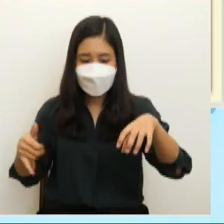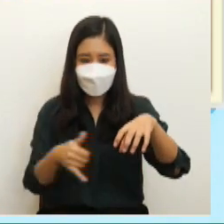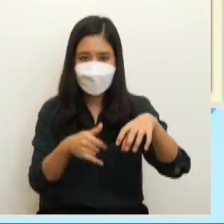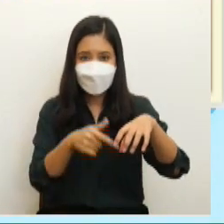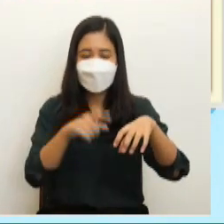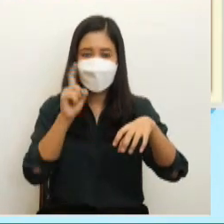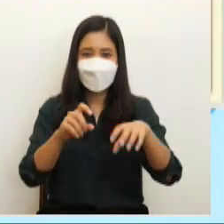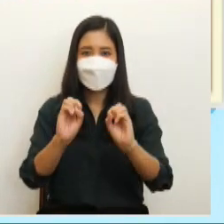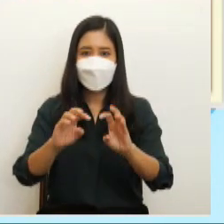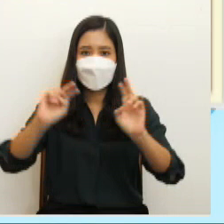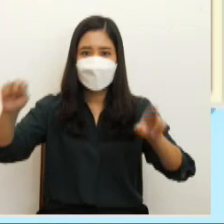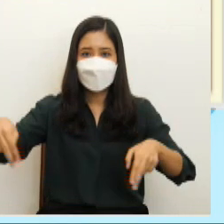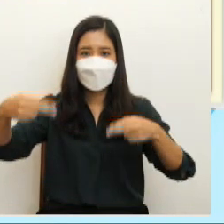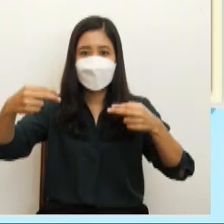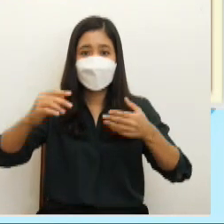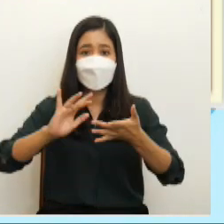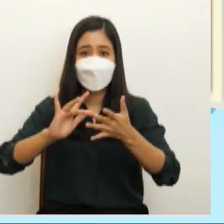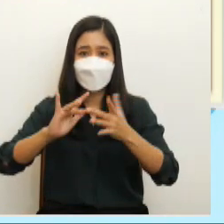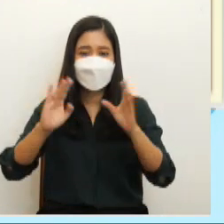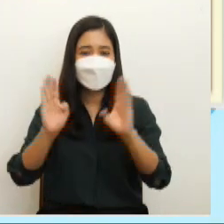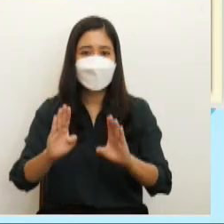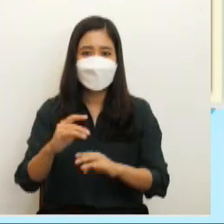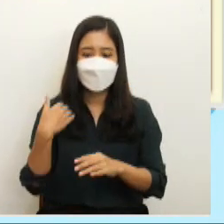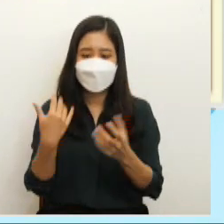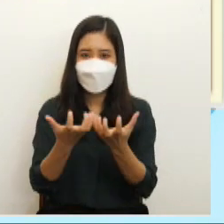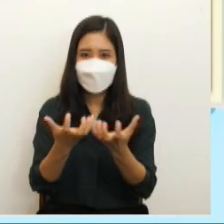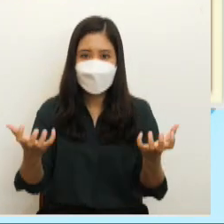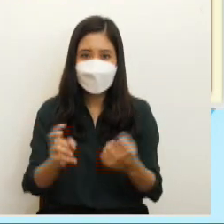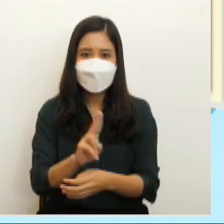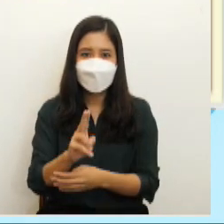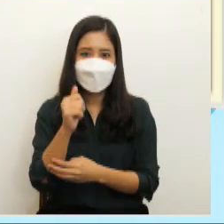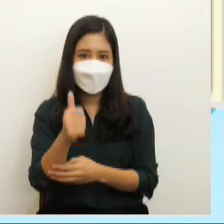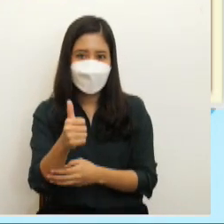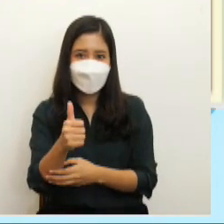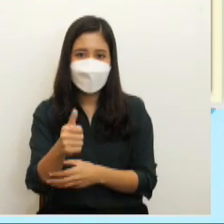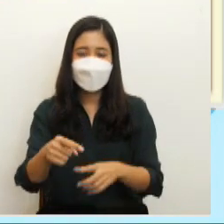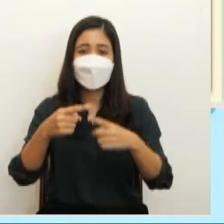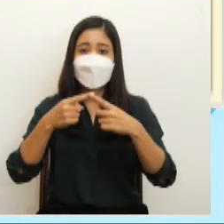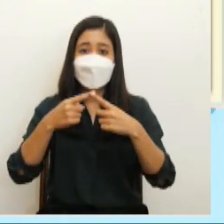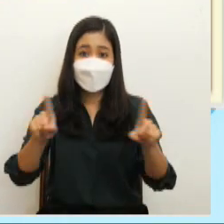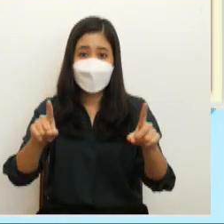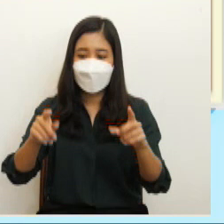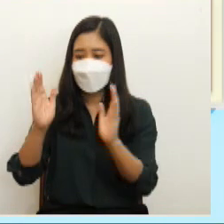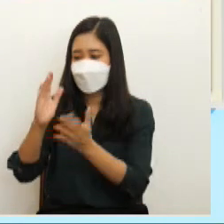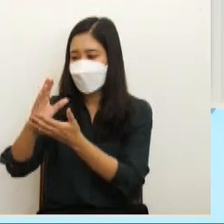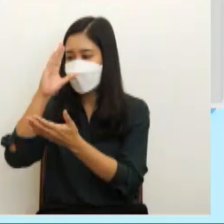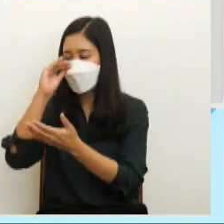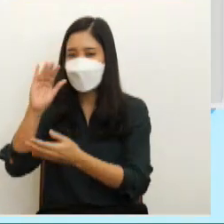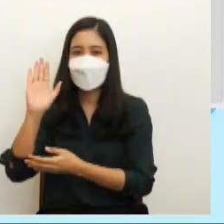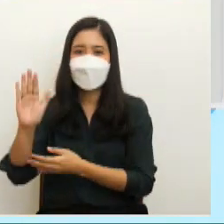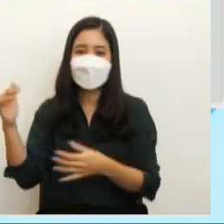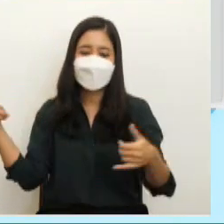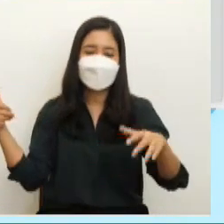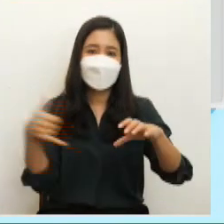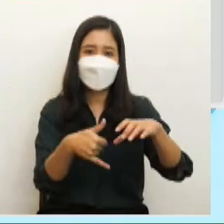ไลน์ในพื้นที่ในสถานศึกษาเนี่ยต้องใช้อุปกรณ์เนี่ยเข้าไปใช้ได้แต่ไม่สามารถนำเด็กเข้ามาเรียนในโรงเรียนได้เท่านั้นเองครับเพ